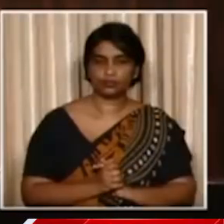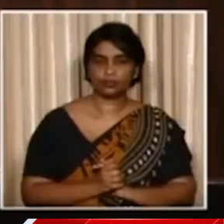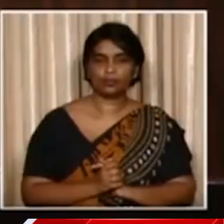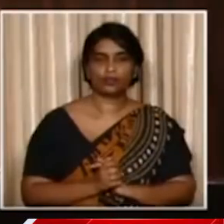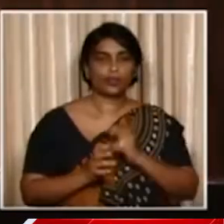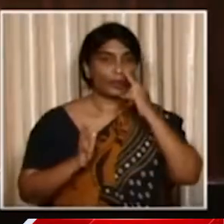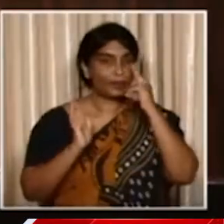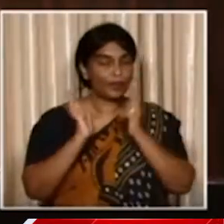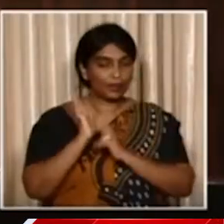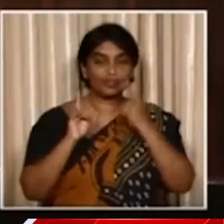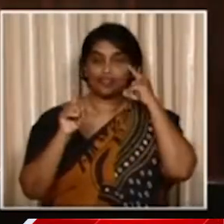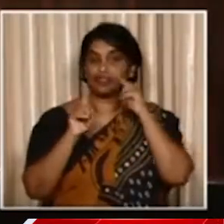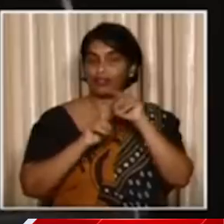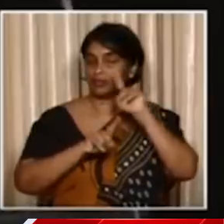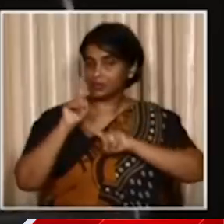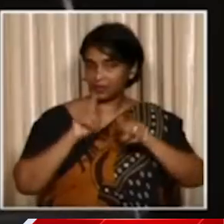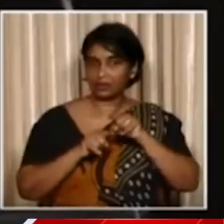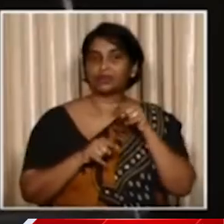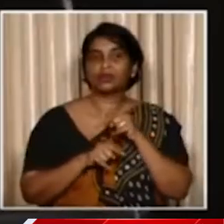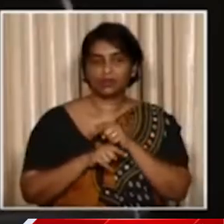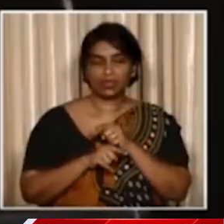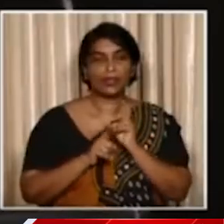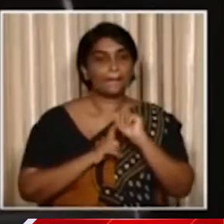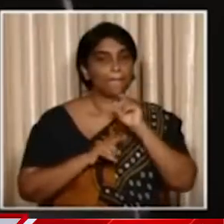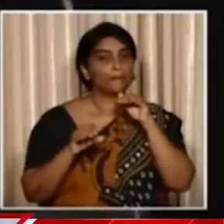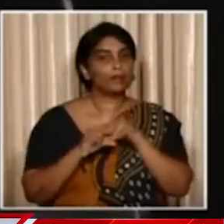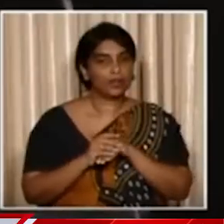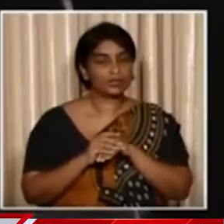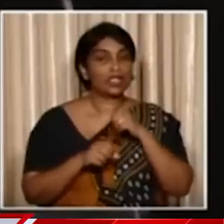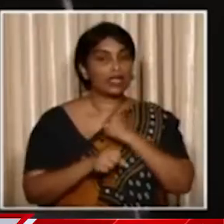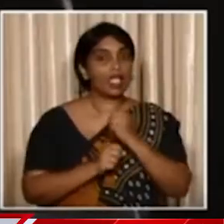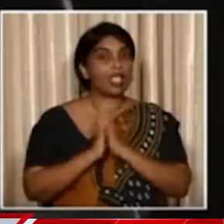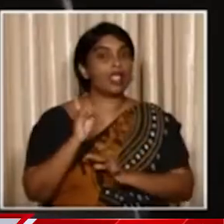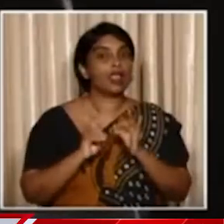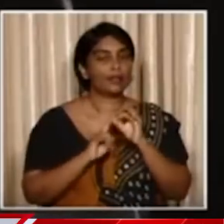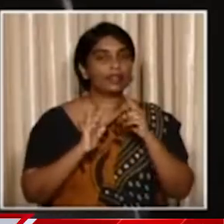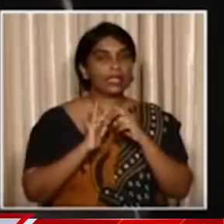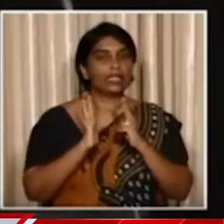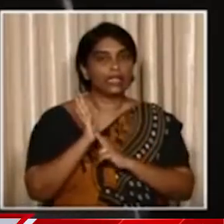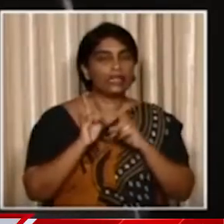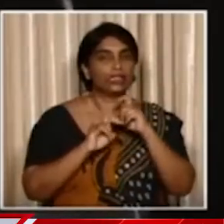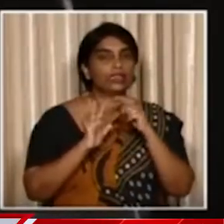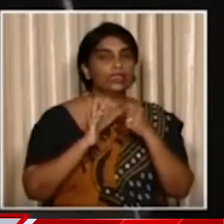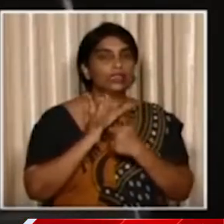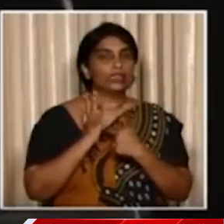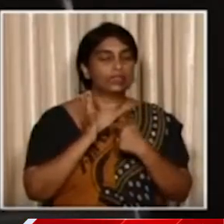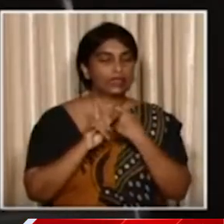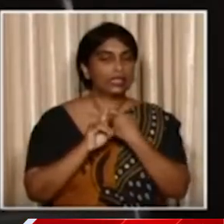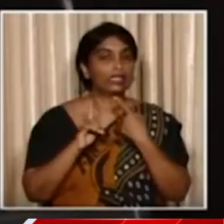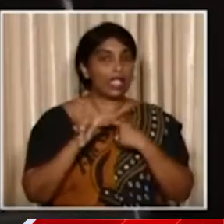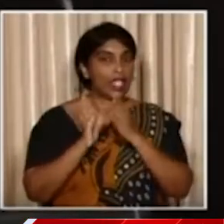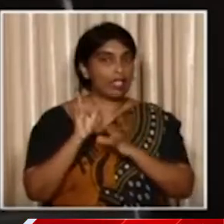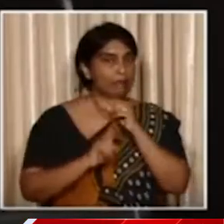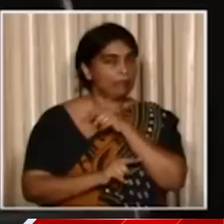කටාන සිද්ධිය ගැන කතා කරනකොට මේ සභාවේ ඉන්න රාජ්‍ය අමතිවරයෙක් කරන ඉන්දික අනුරුද්දර තමයි ඇඟිල්ල දික් වෙලා තියෙන්නේ. ඒ